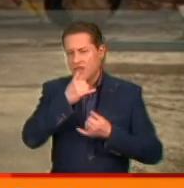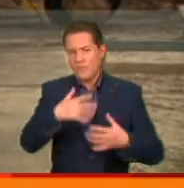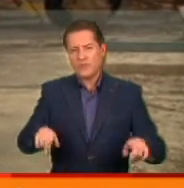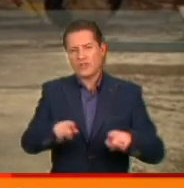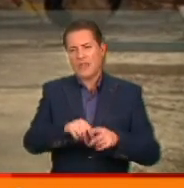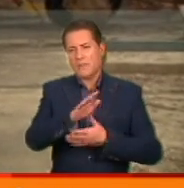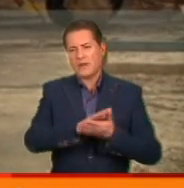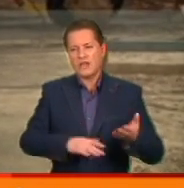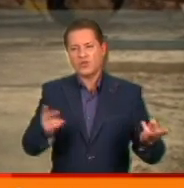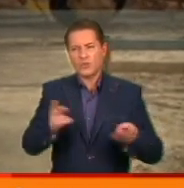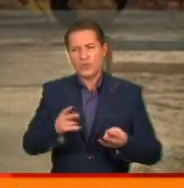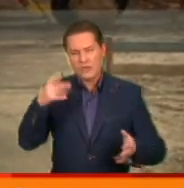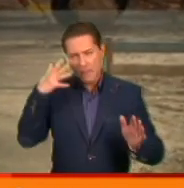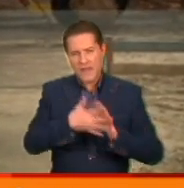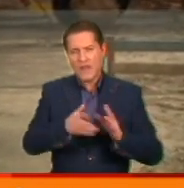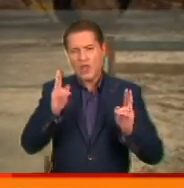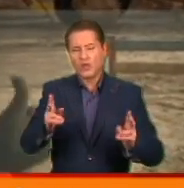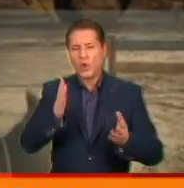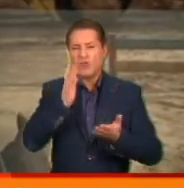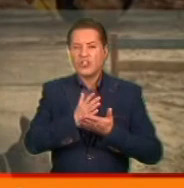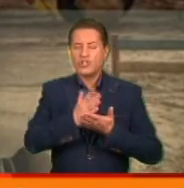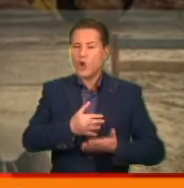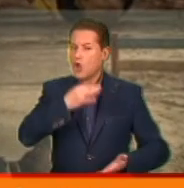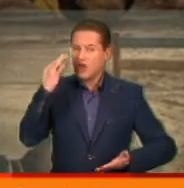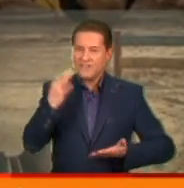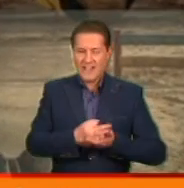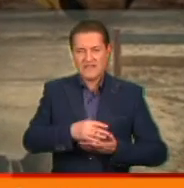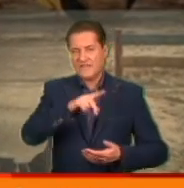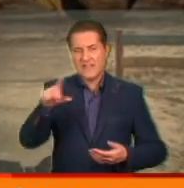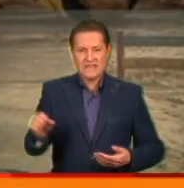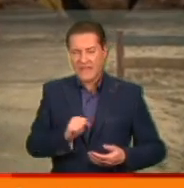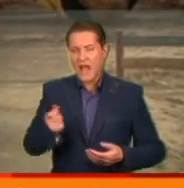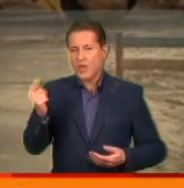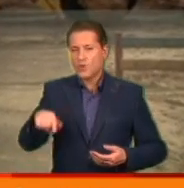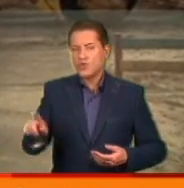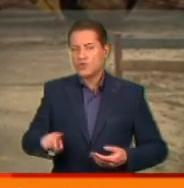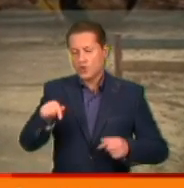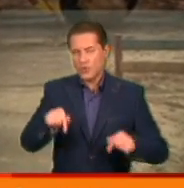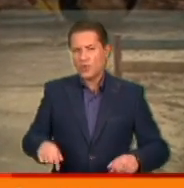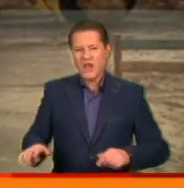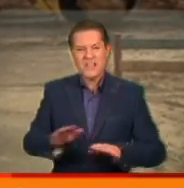Нужно зрозуміти, хто несе відповідальність за те, що тут не убрано, не